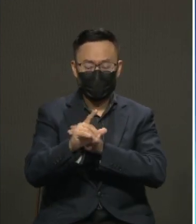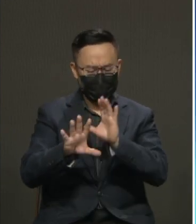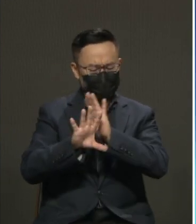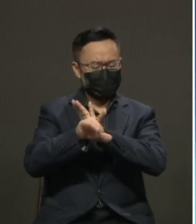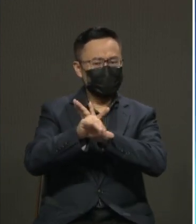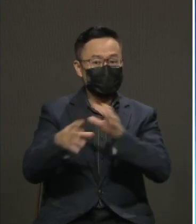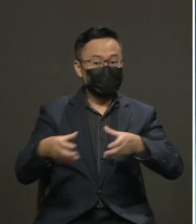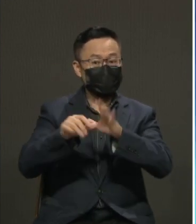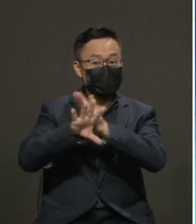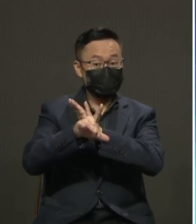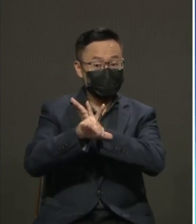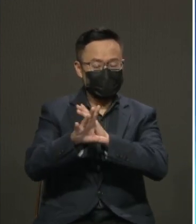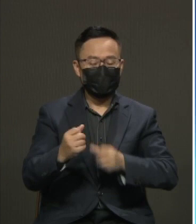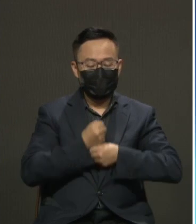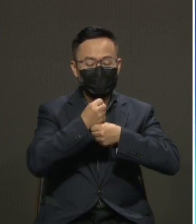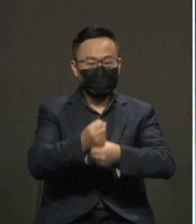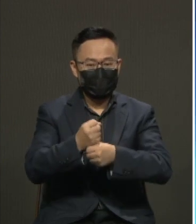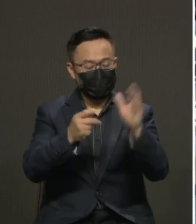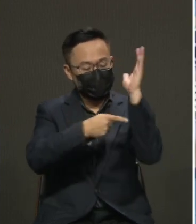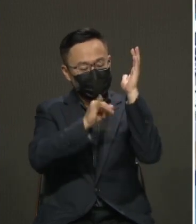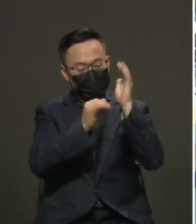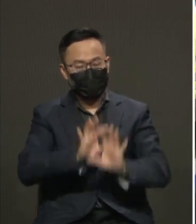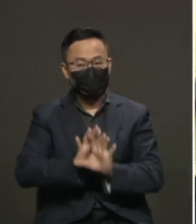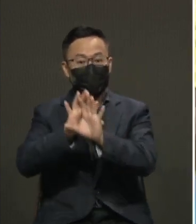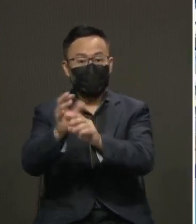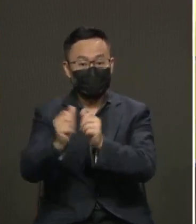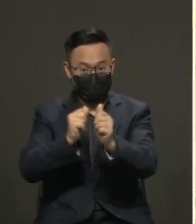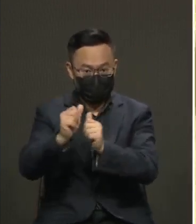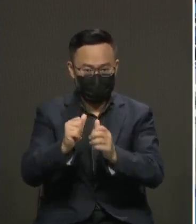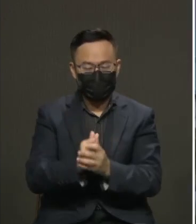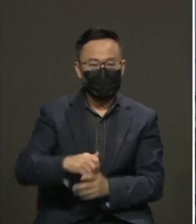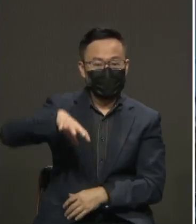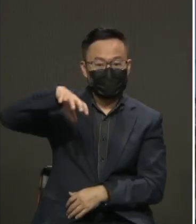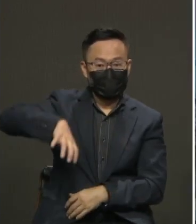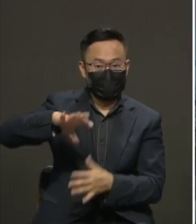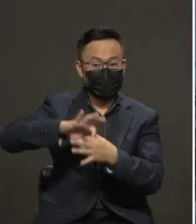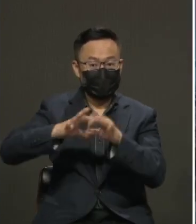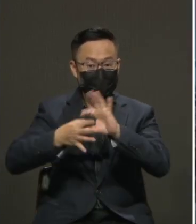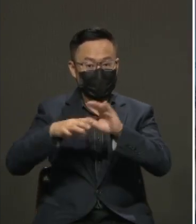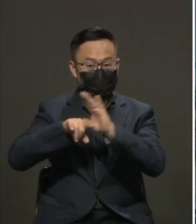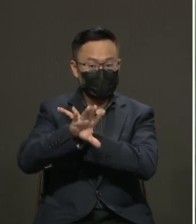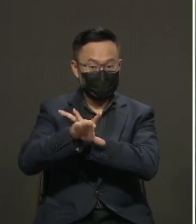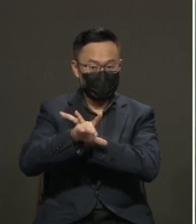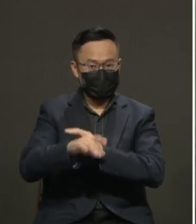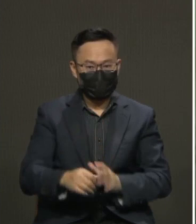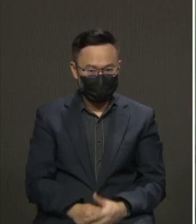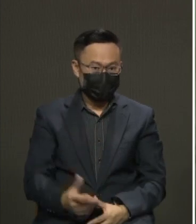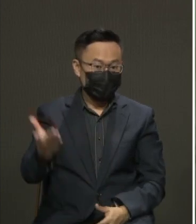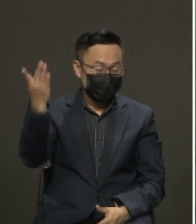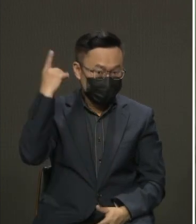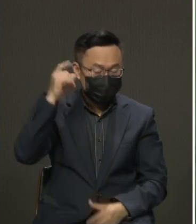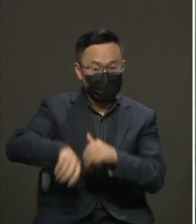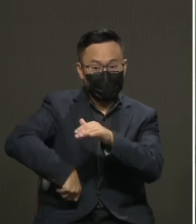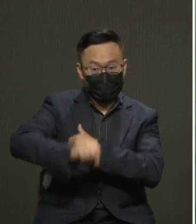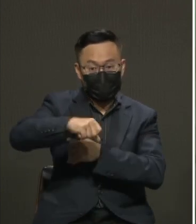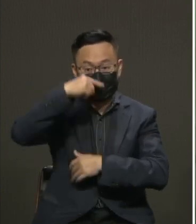ไป1-0ค่ะเดี๋ยวไล่เรียงกันไปทีละคู่นะคะเรามาเริ่มกันที่คู่นี้กันก่อนนะคะเพราะว่าเมื่อวานนี้เนี่ยไทยลีกมี